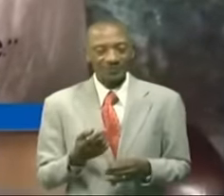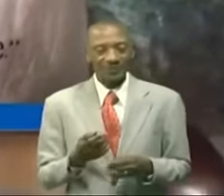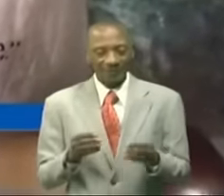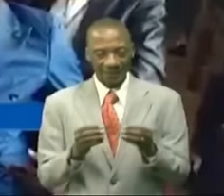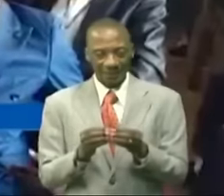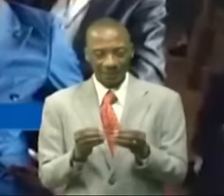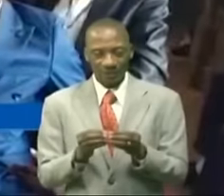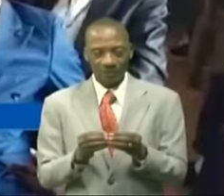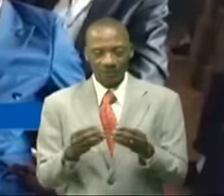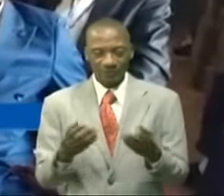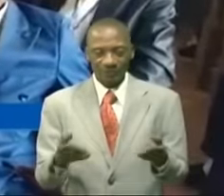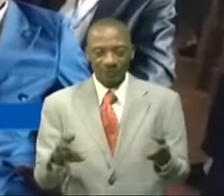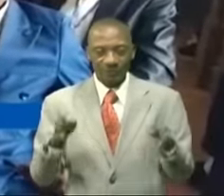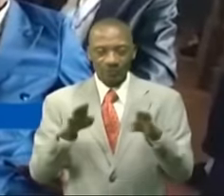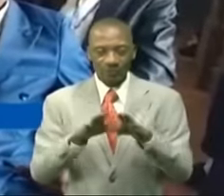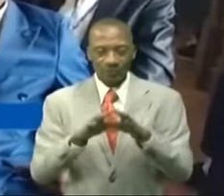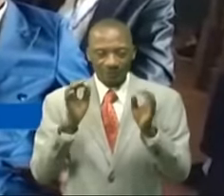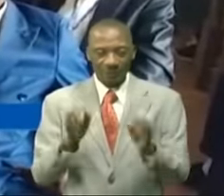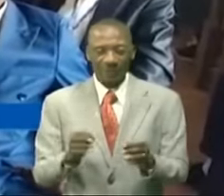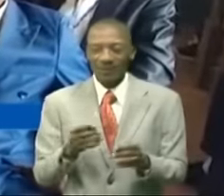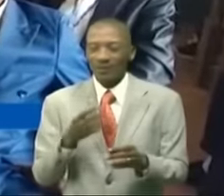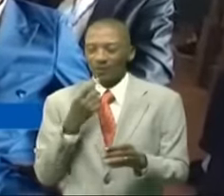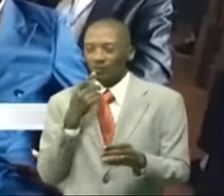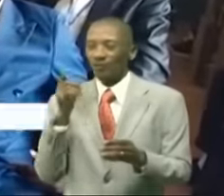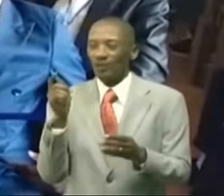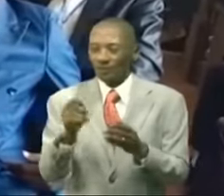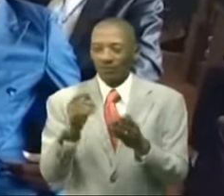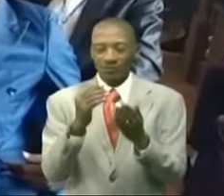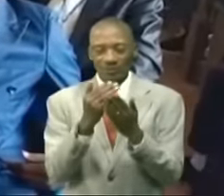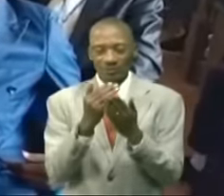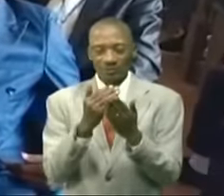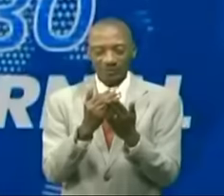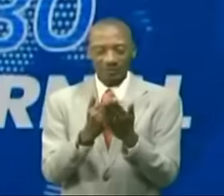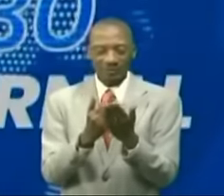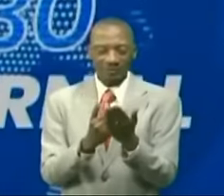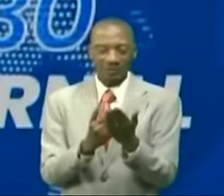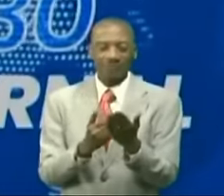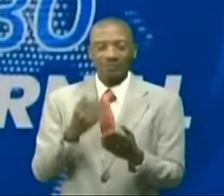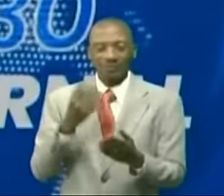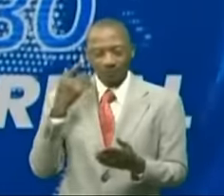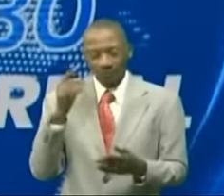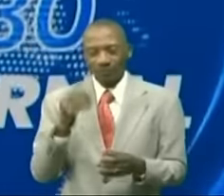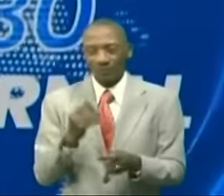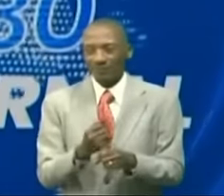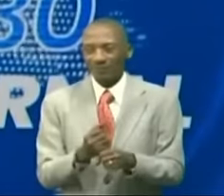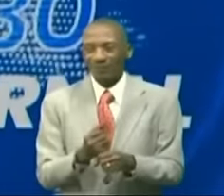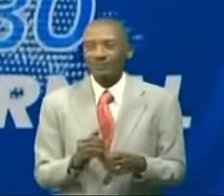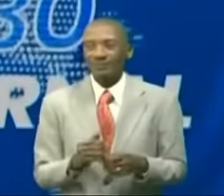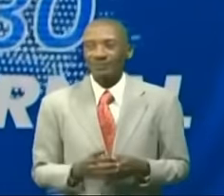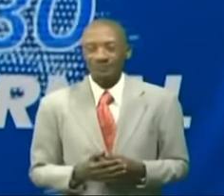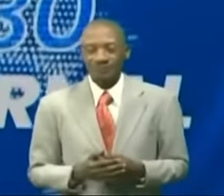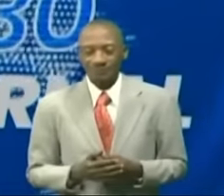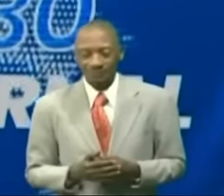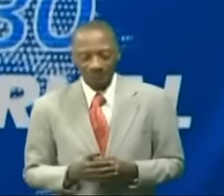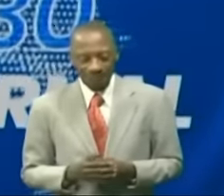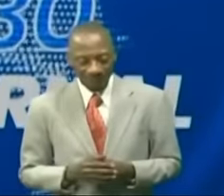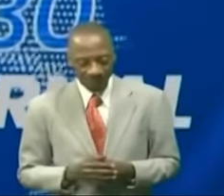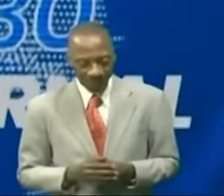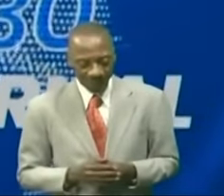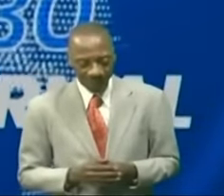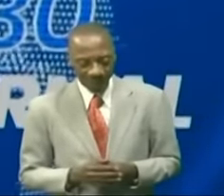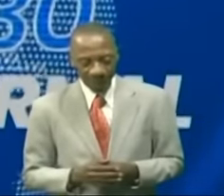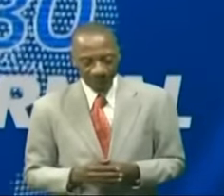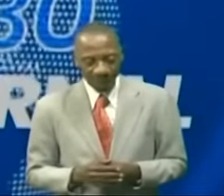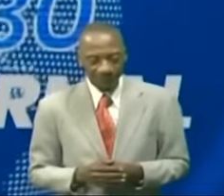vœu de voir toutes les recommandations mises en application par toutes les parties prenantes. Et pour clore ces